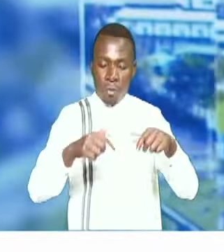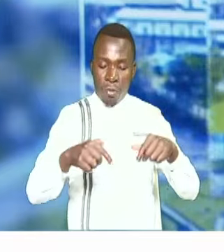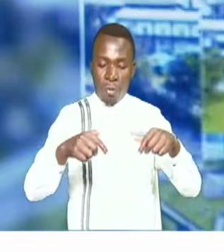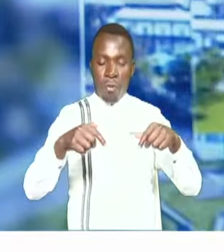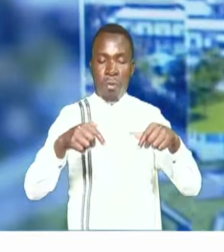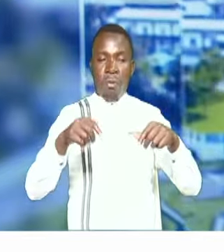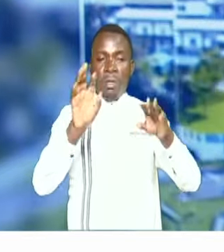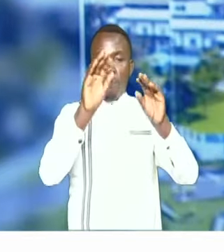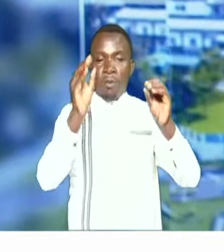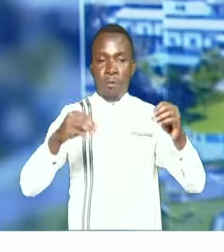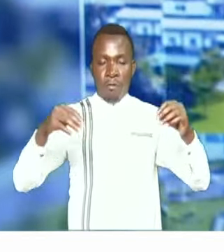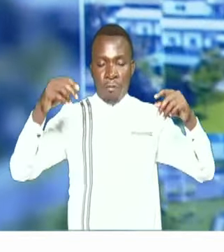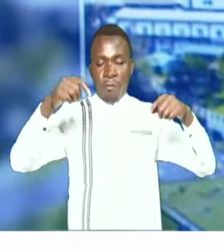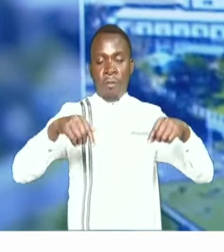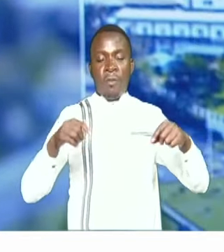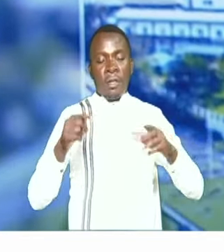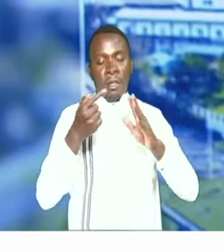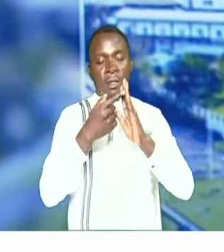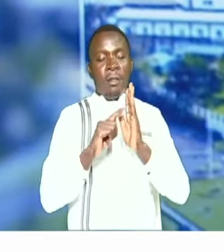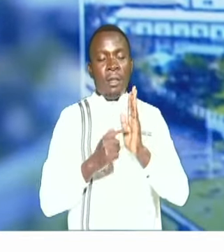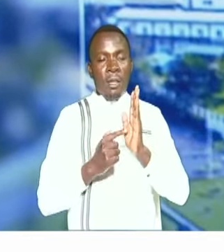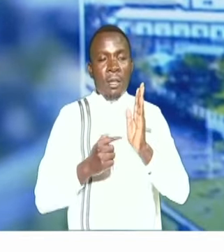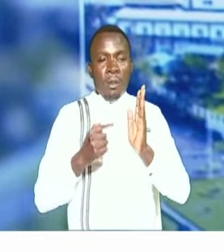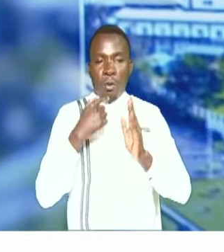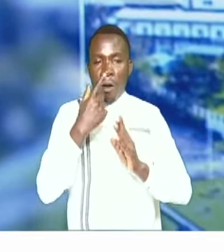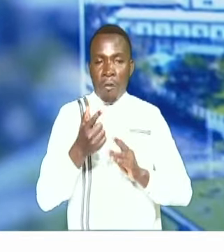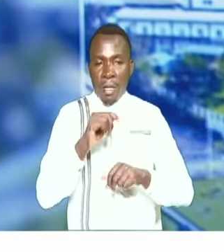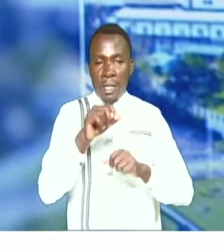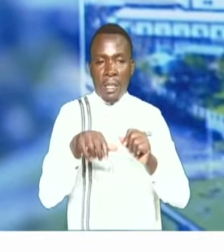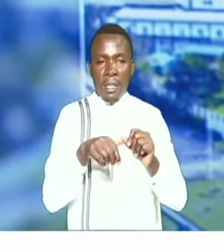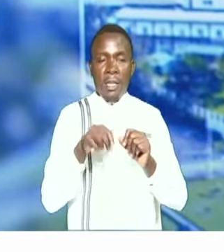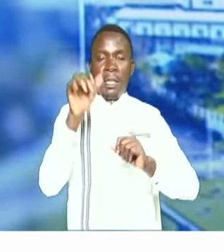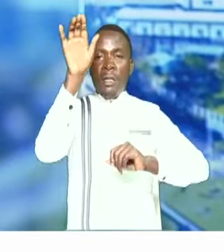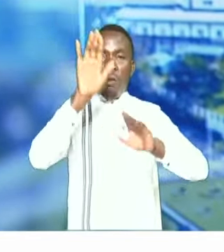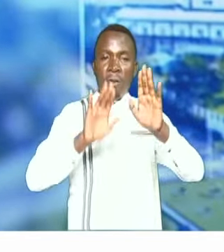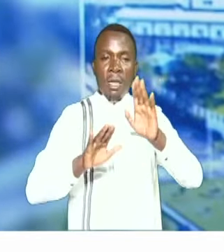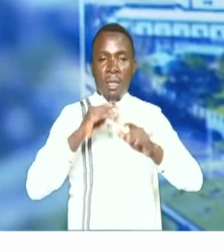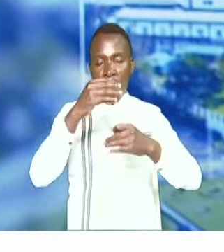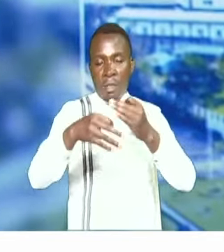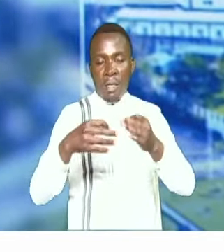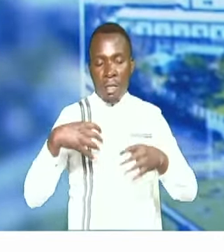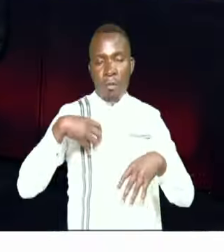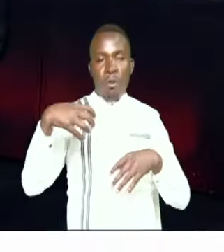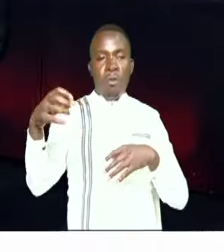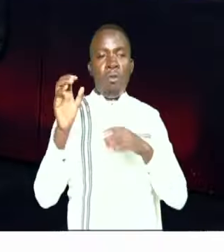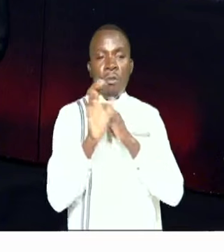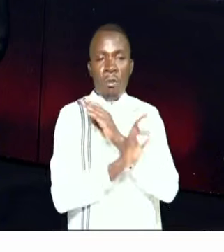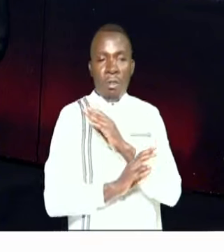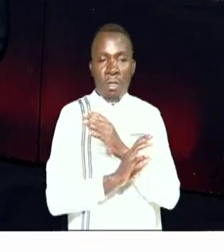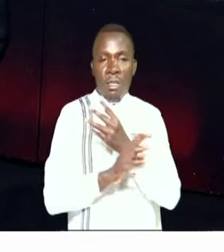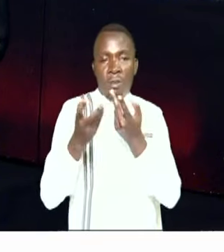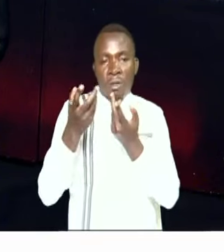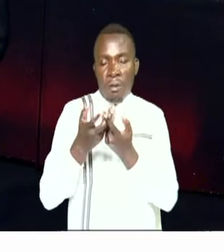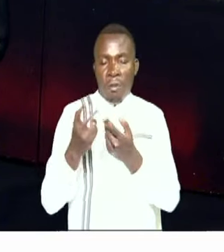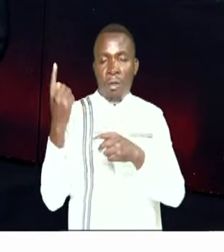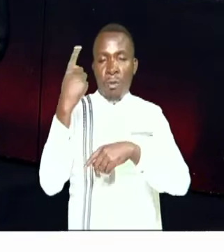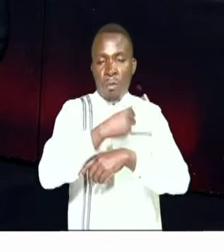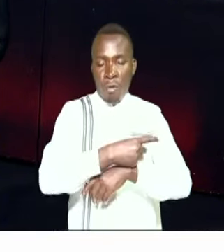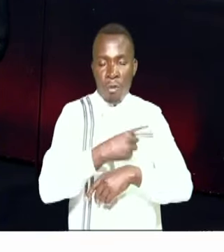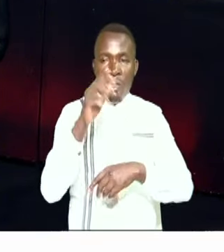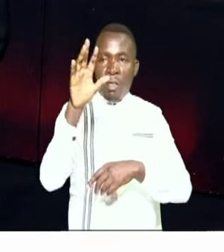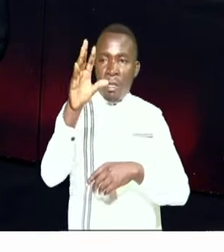kungingo yacu twavugaga irebana n'uruhare rw'inganda mu bukungu bw'igihugu twabihuje n'umunsi nyafurika